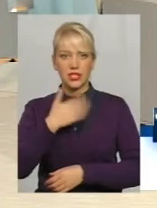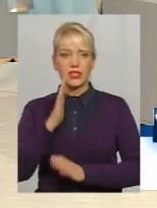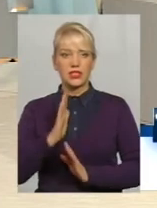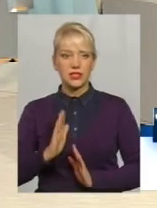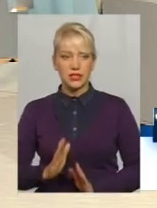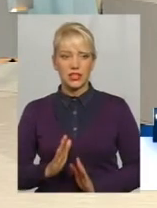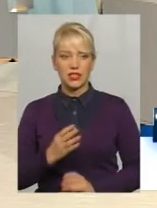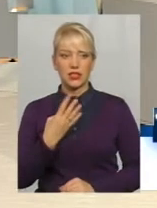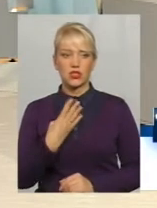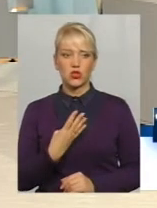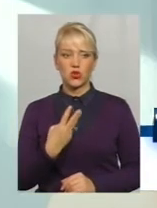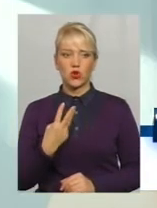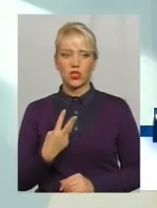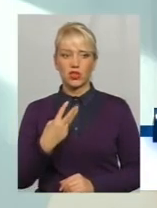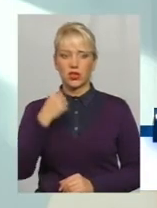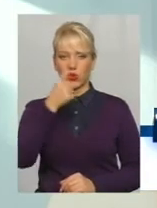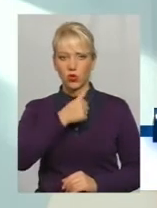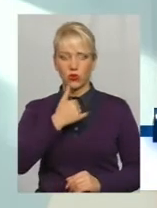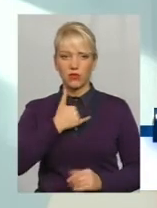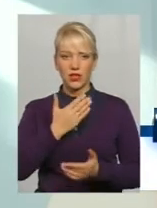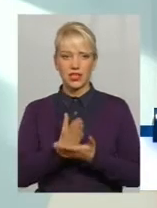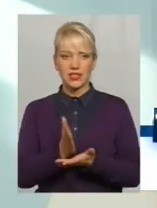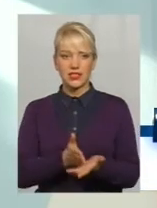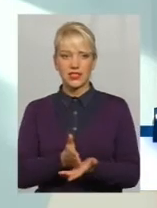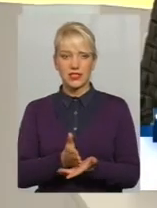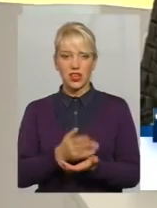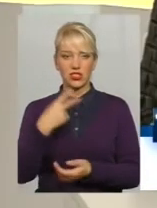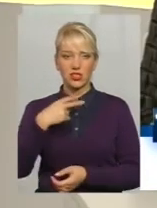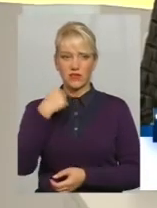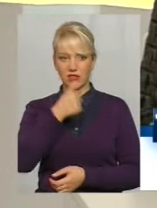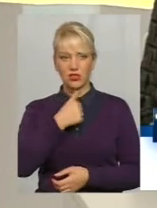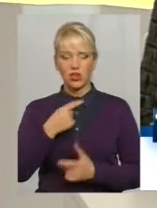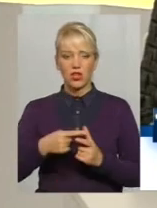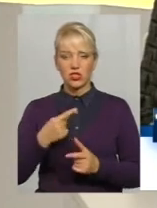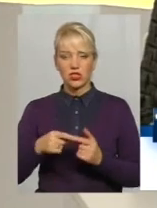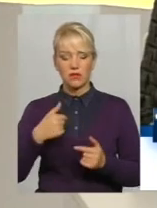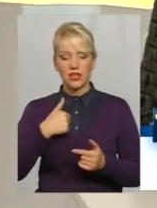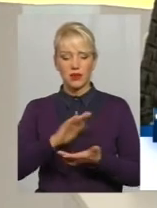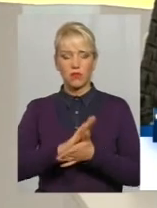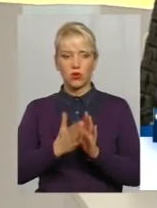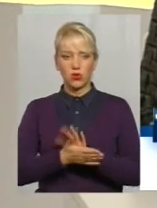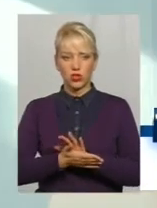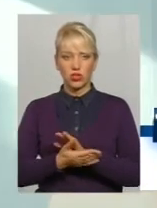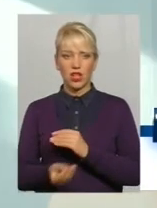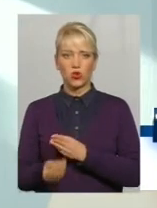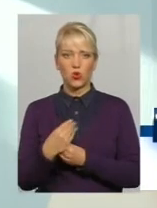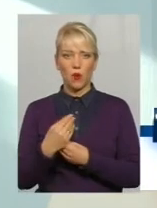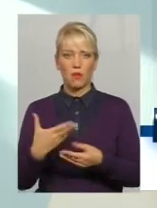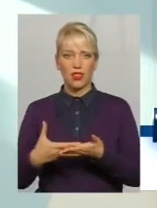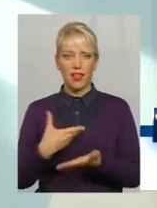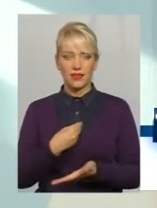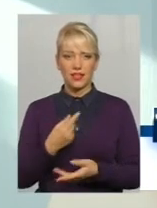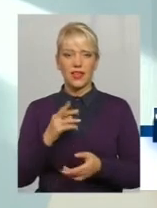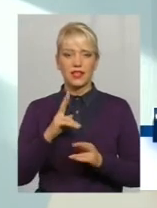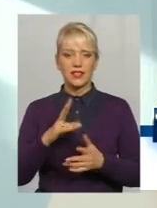роки. Скільки? У мене є стаж 20 років. Чи мені положена його доплата? І далі,